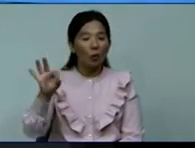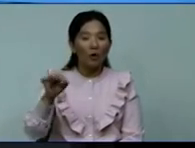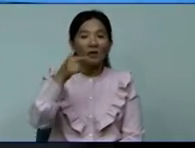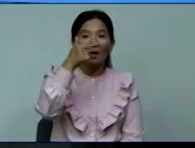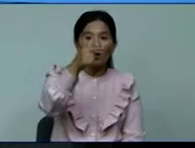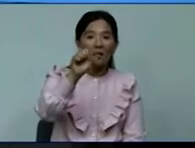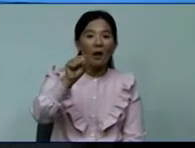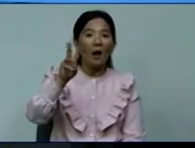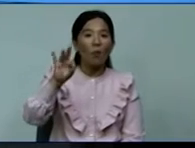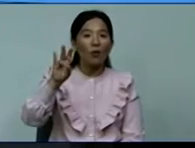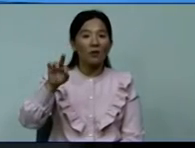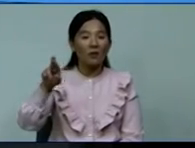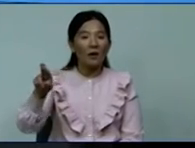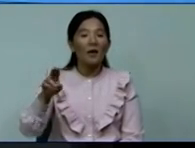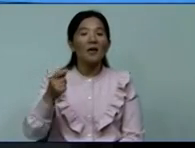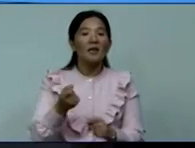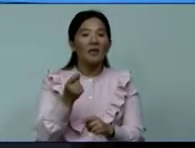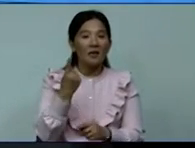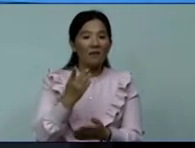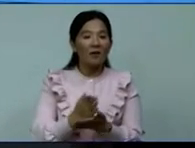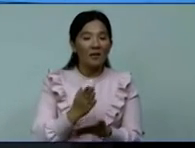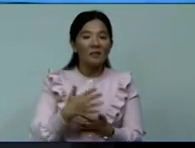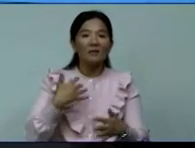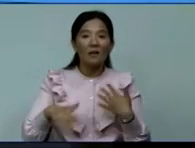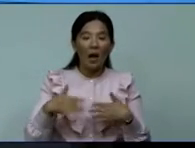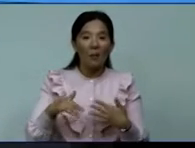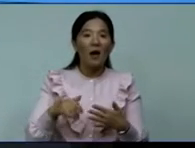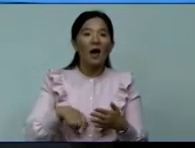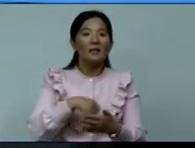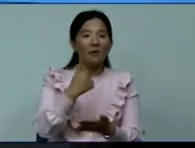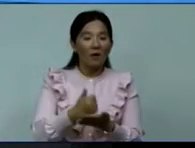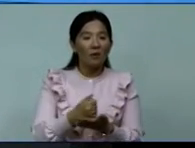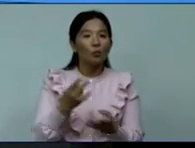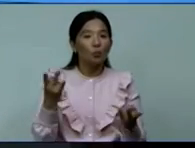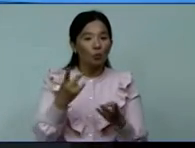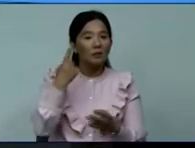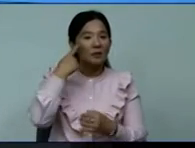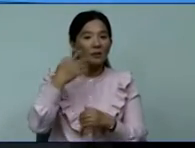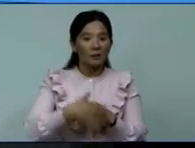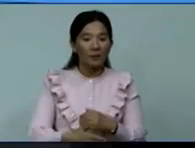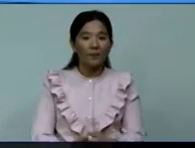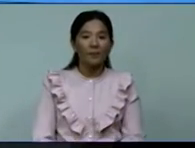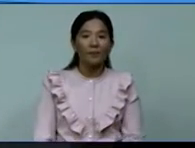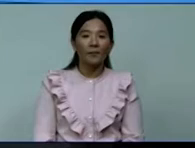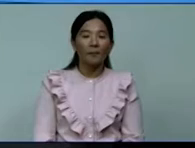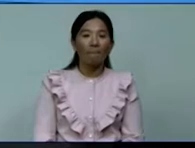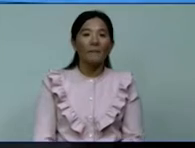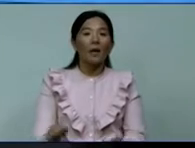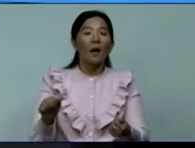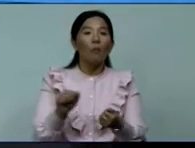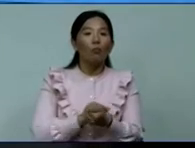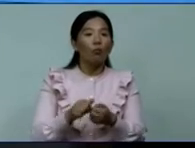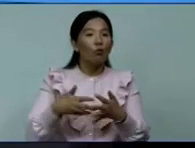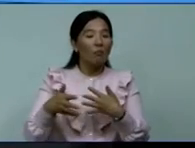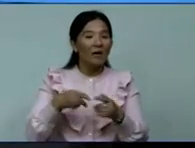гидроксид аммония является слабым основанием. Имейте это в виду. Итак, бумажка у